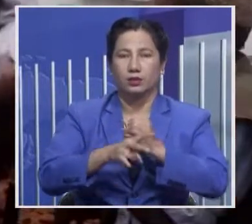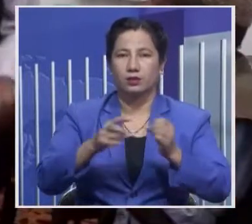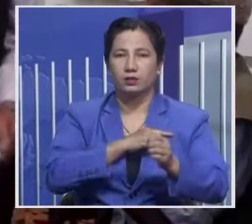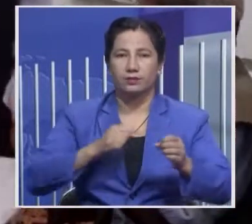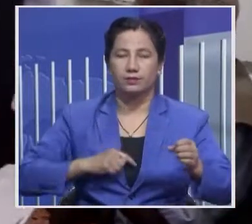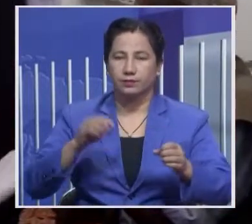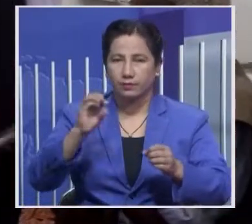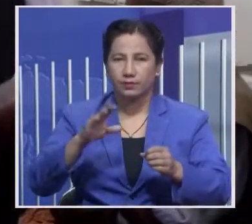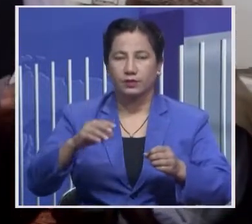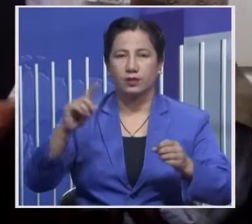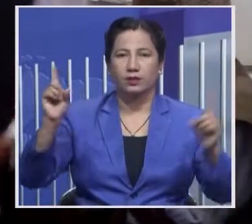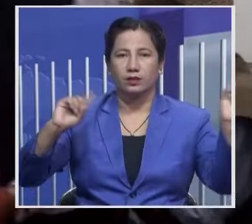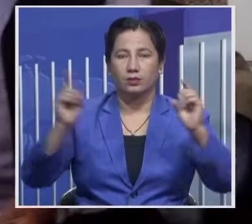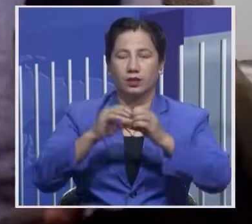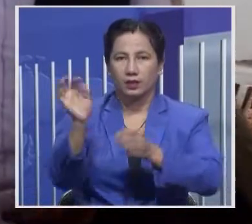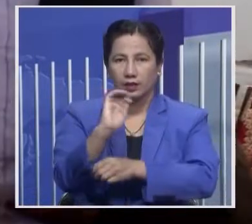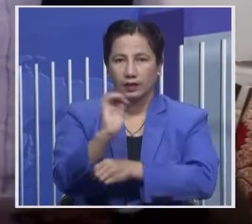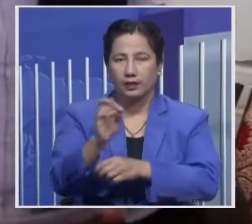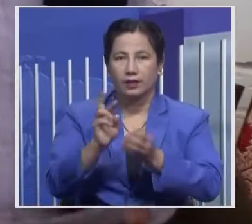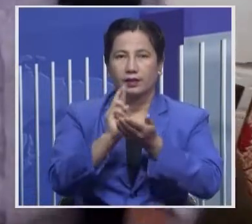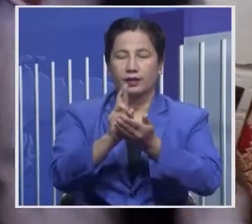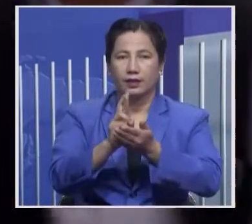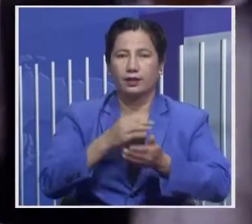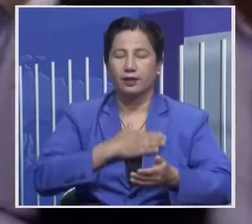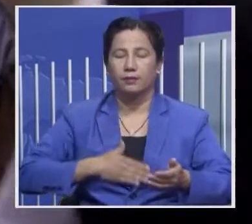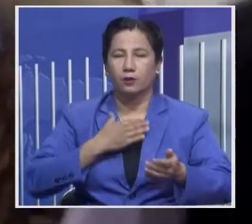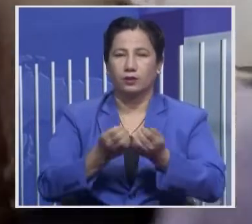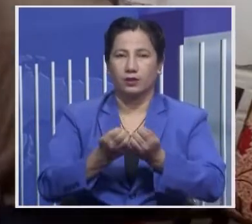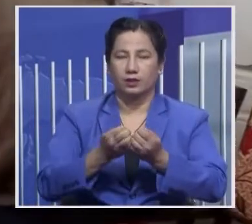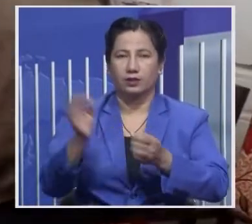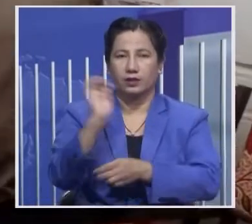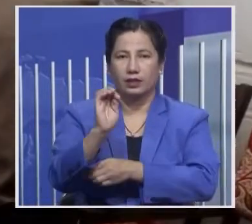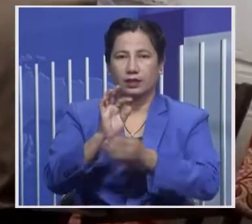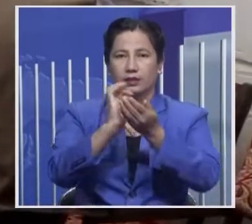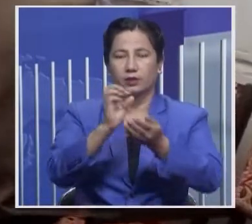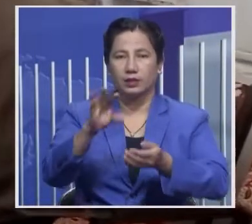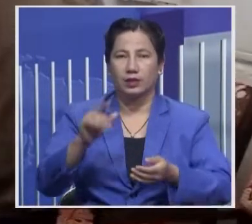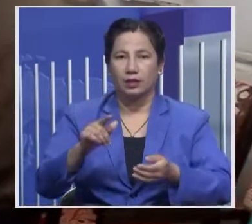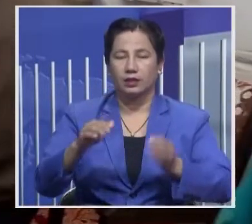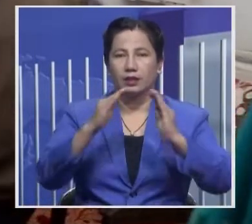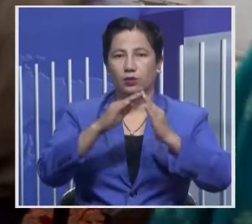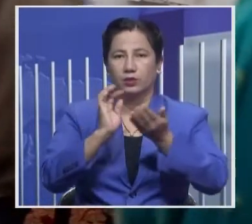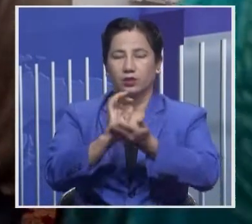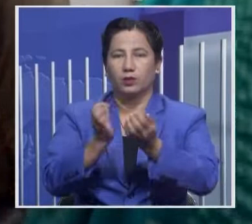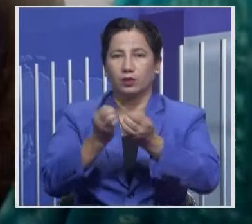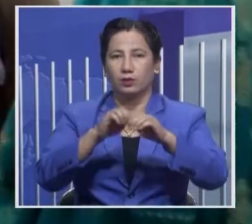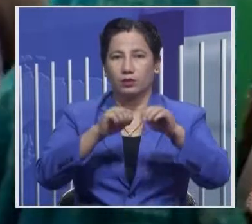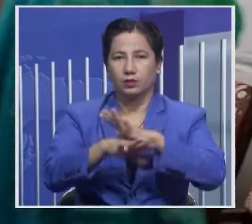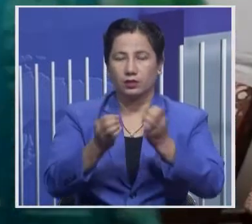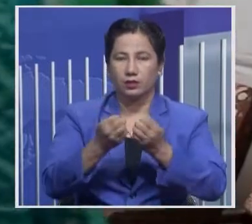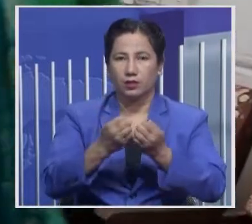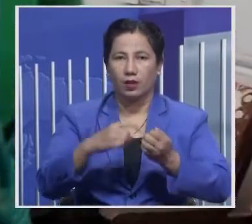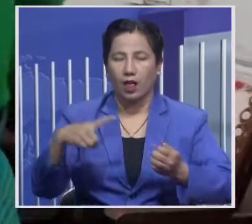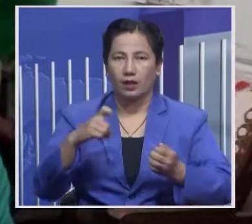भने मंगलसेन नगरपालिकाका नागरिकले राहत महसुस गरेका छन्। नागरिकलाई सेवा दिन यस्ता घुम्ती सेवाहरू सञ्चालन गर्नका